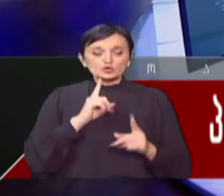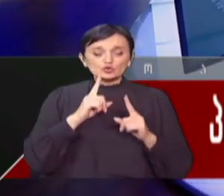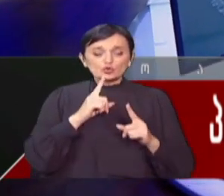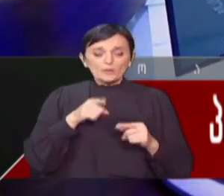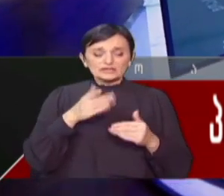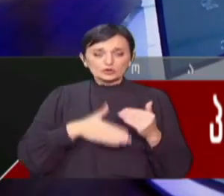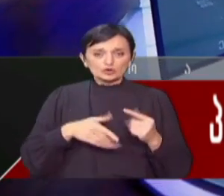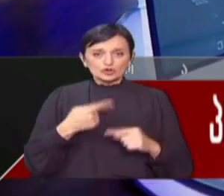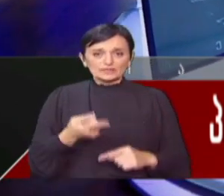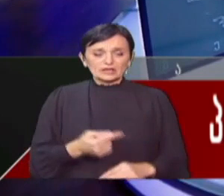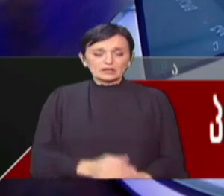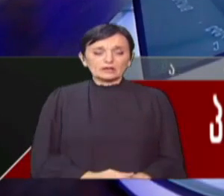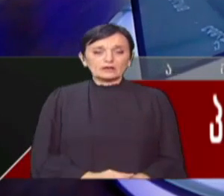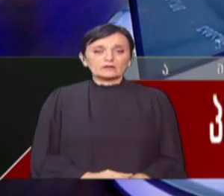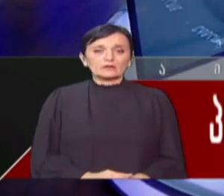shemdeg.